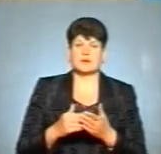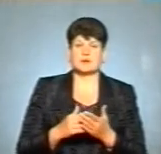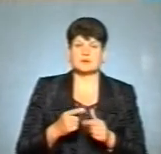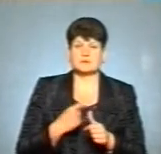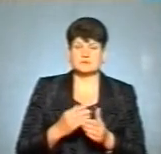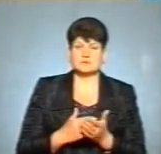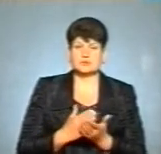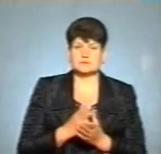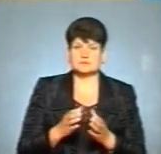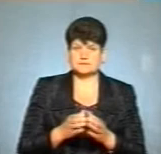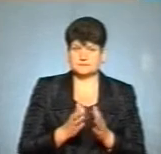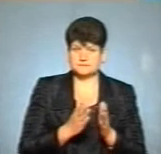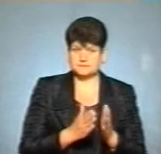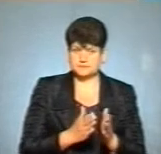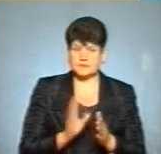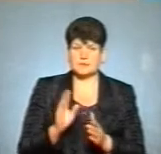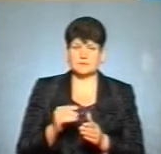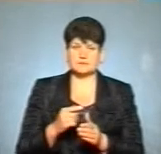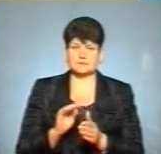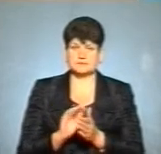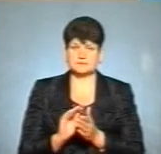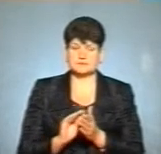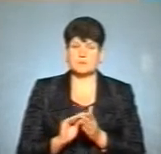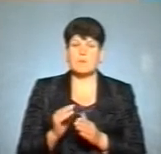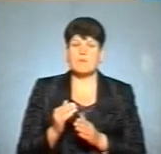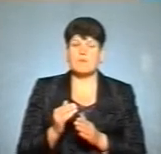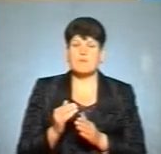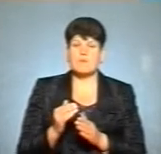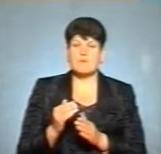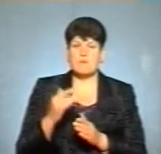будуть зазначатися також в порядку